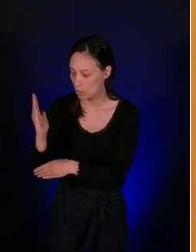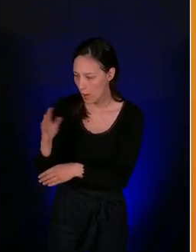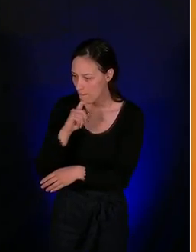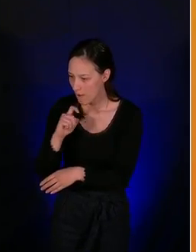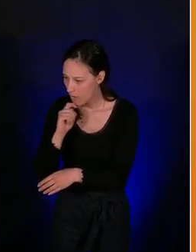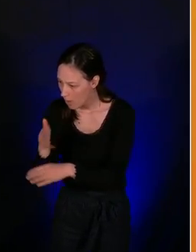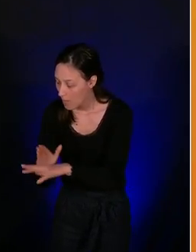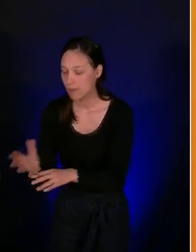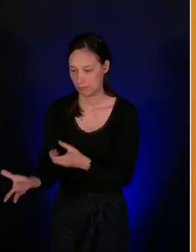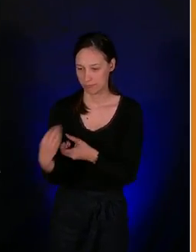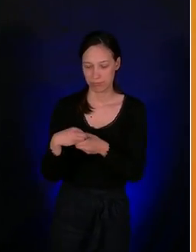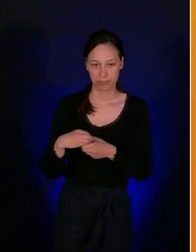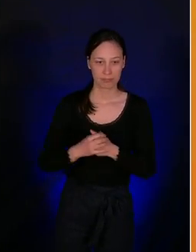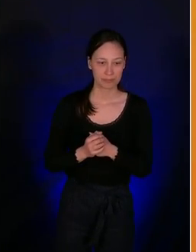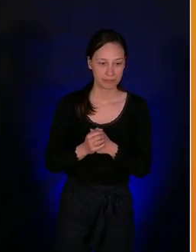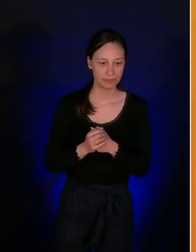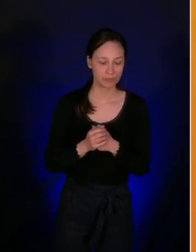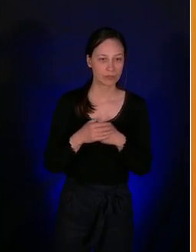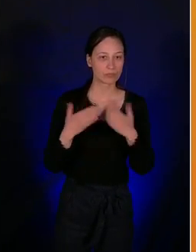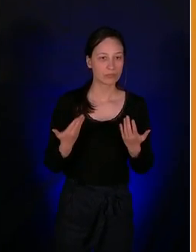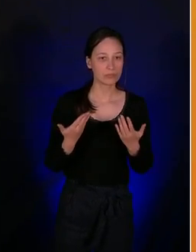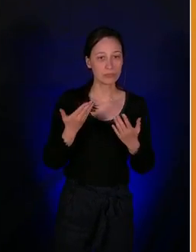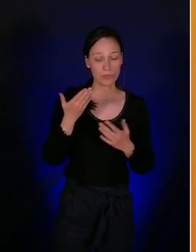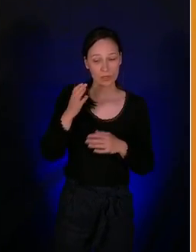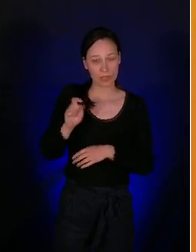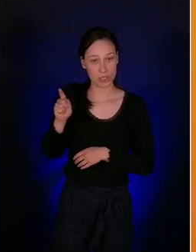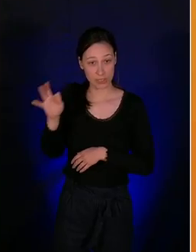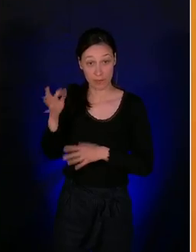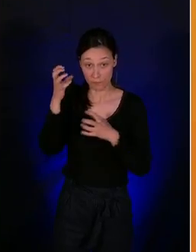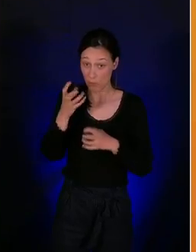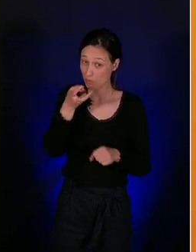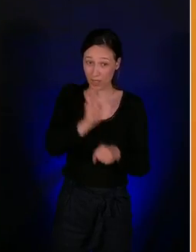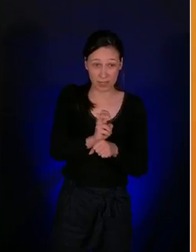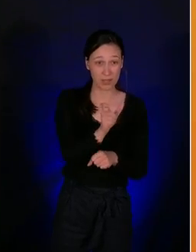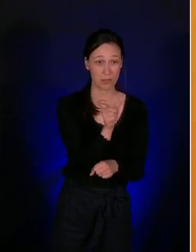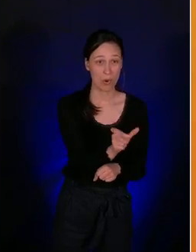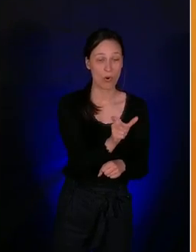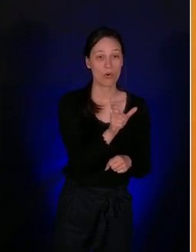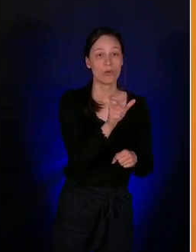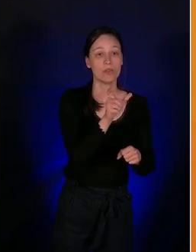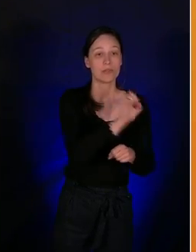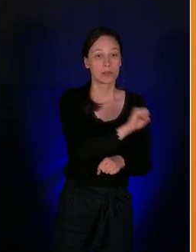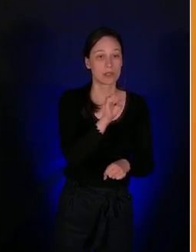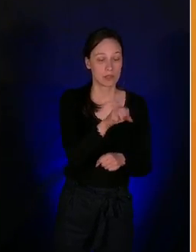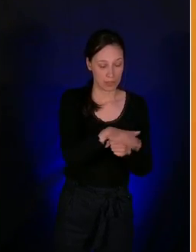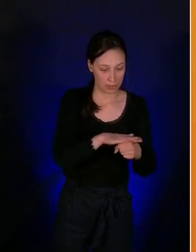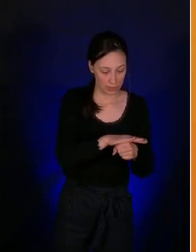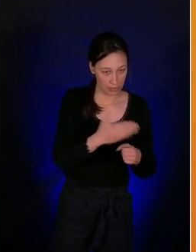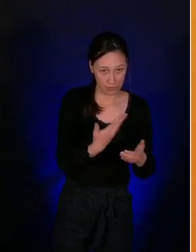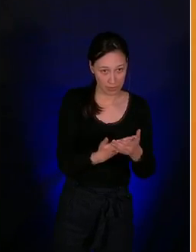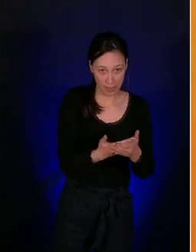Commission a fait le choix de rester sur les termes employés de sécurité sociale intégrale, issus de nos repères revendicatifs, mais en